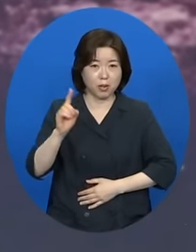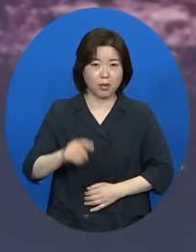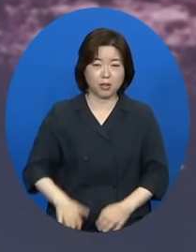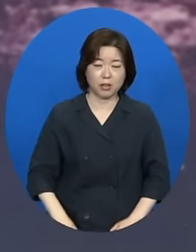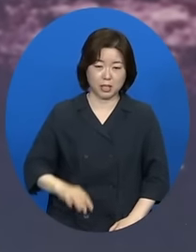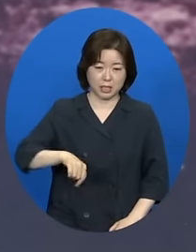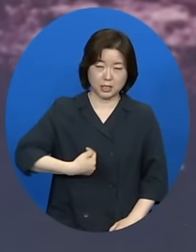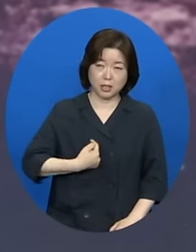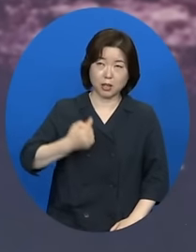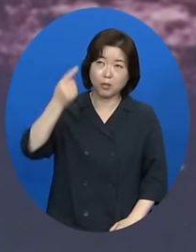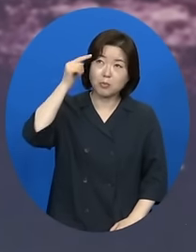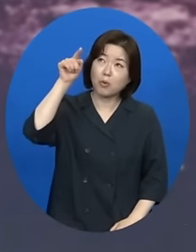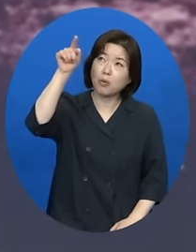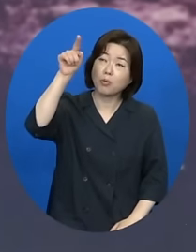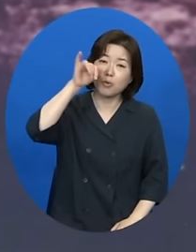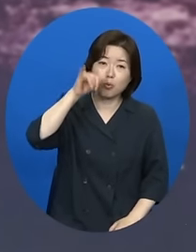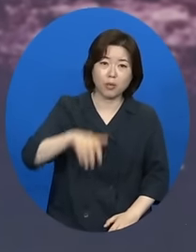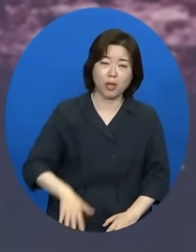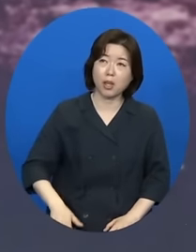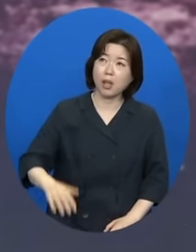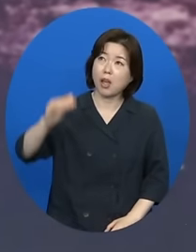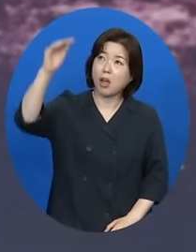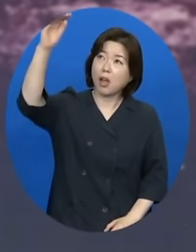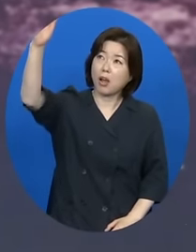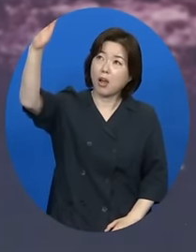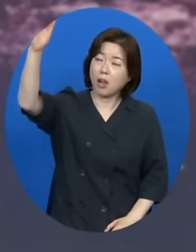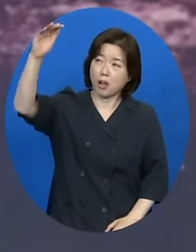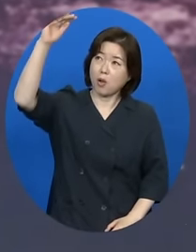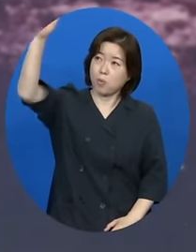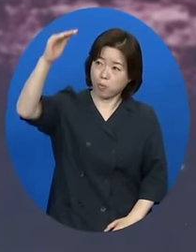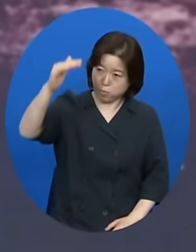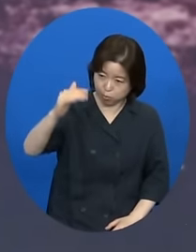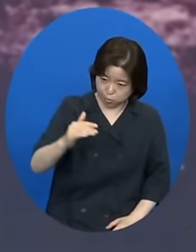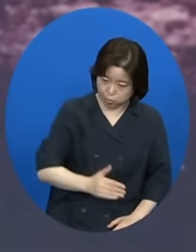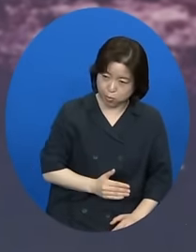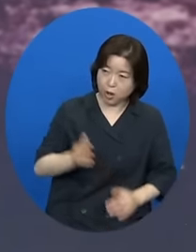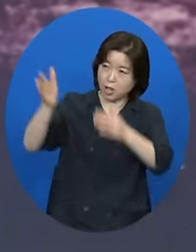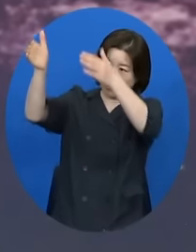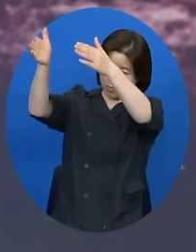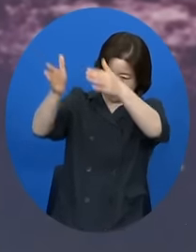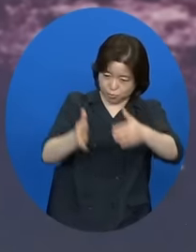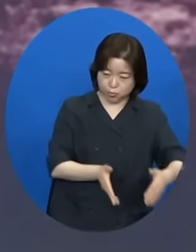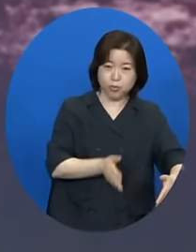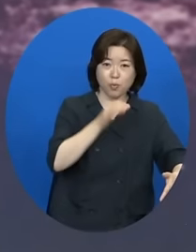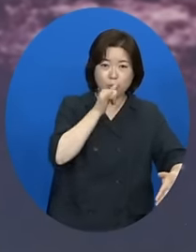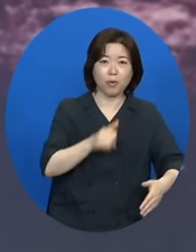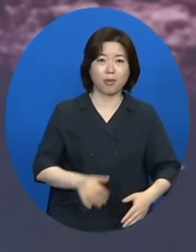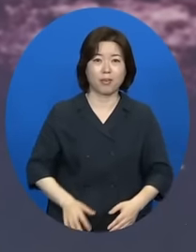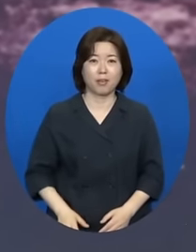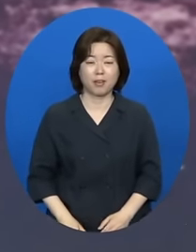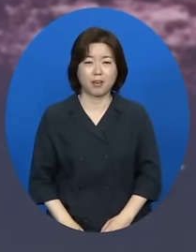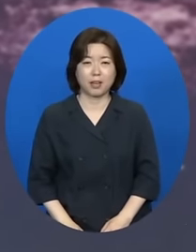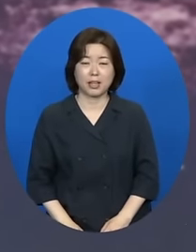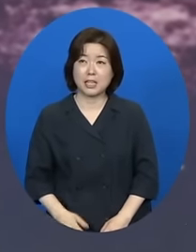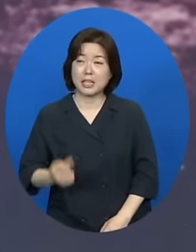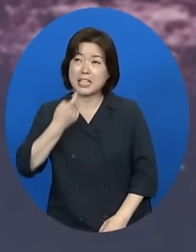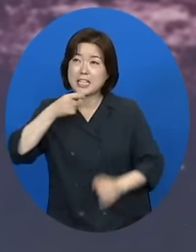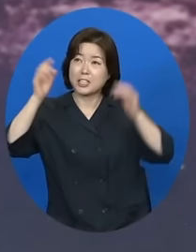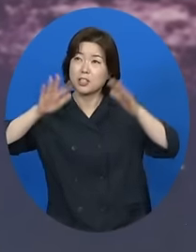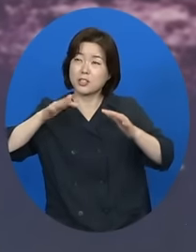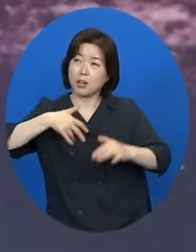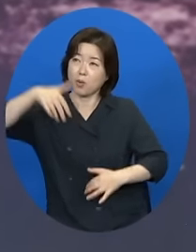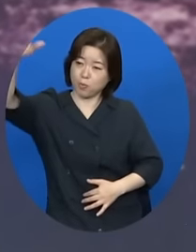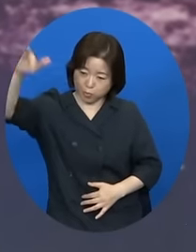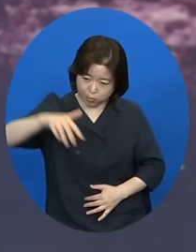자기 머리 위에 계단이 하늘로 쫙 연결되어 있는 거예요. 자기 앞에 쫙 연결되어 있었어요. 천사가 그 계단을 오르락